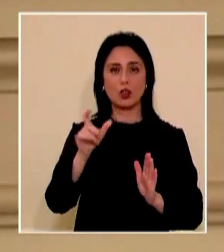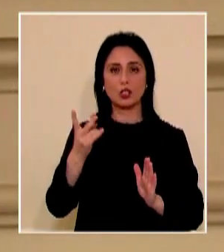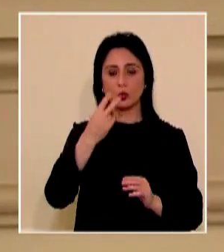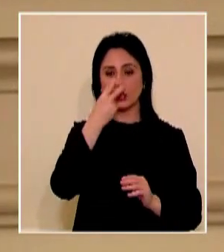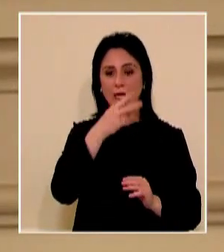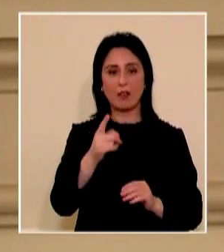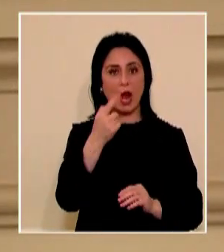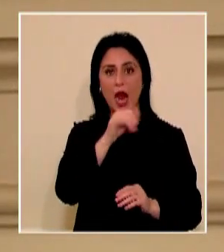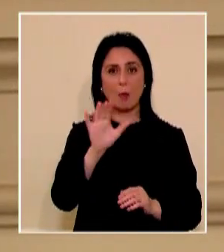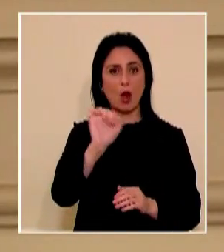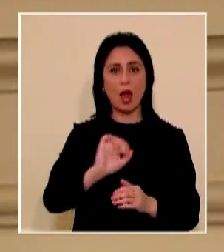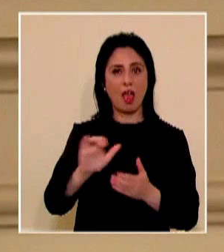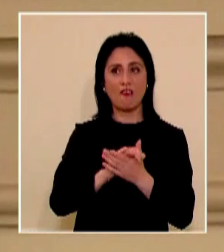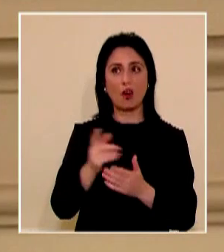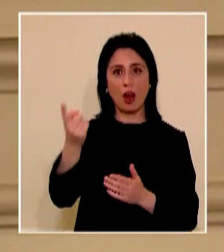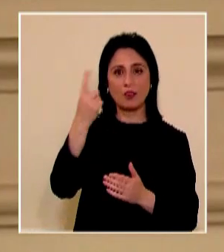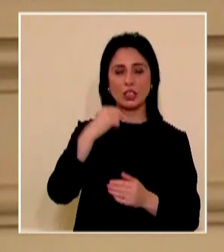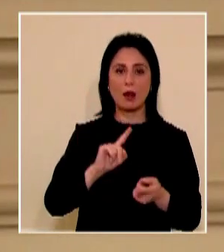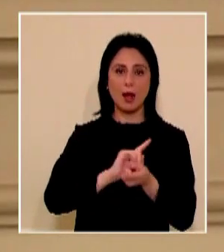ale także państw